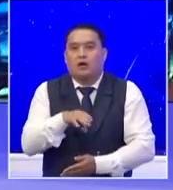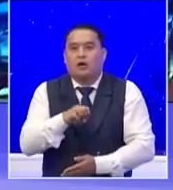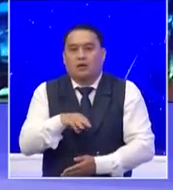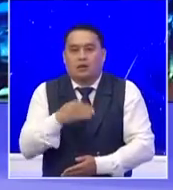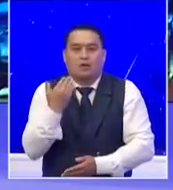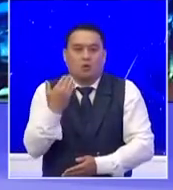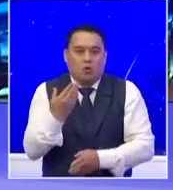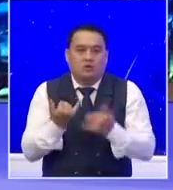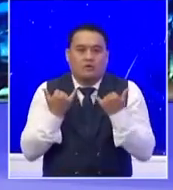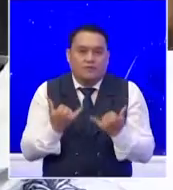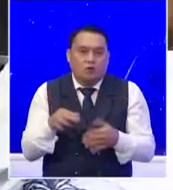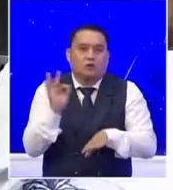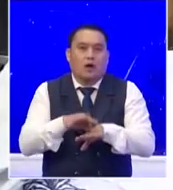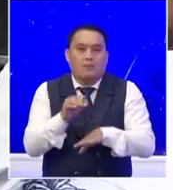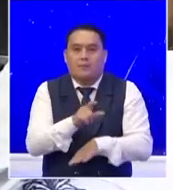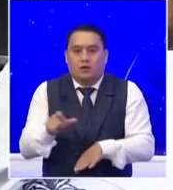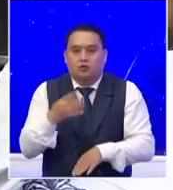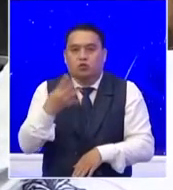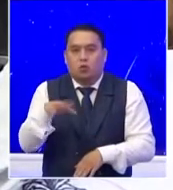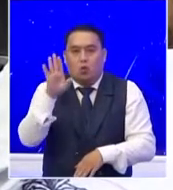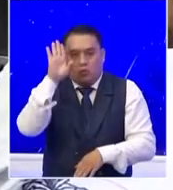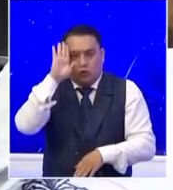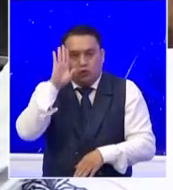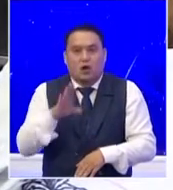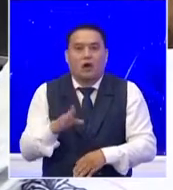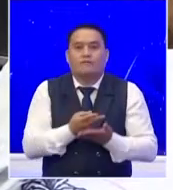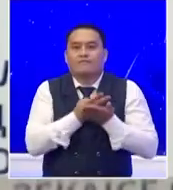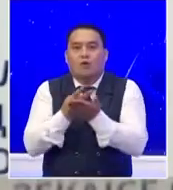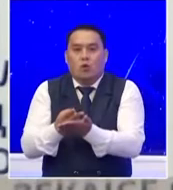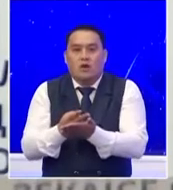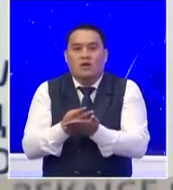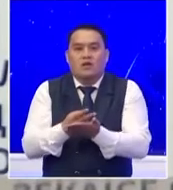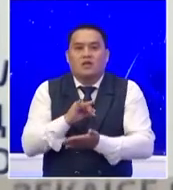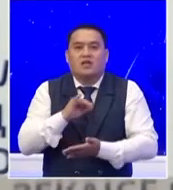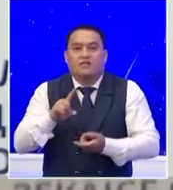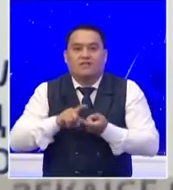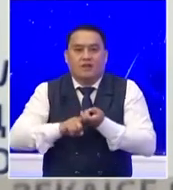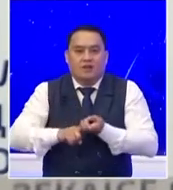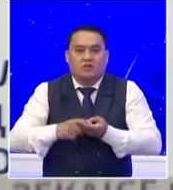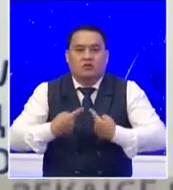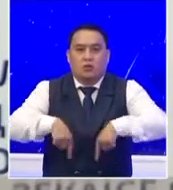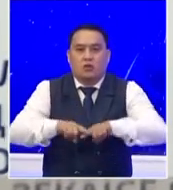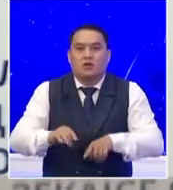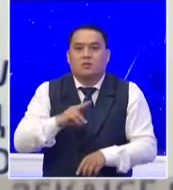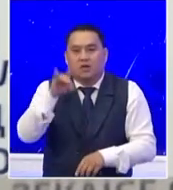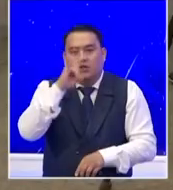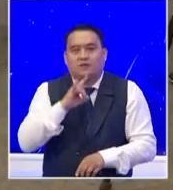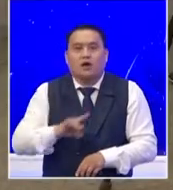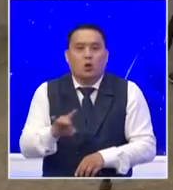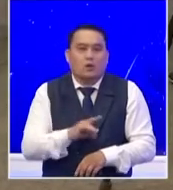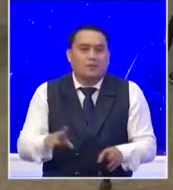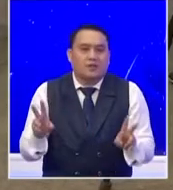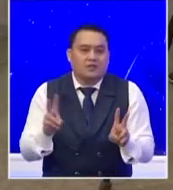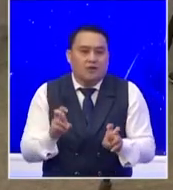Баймухамбетов. Сейчас заболевший, а это 40-летний мужчина, госпитализирован в инфекционное отделение Центральной районной больницы Имбекши-Казахского